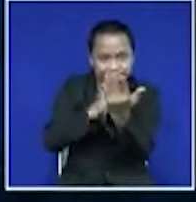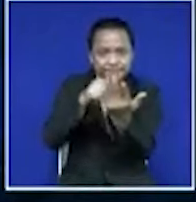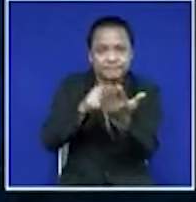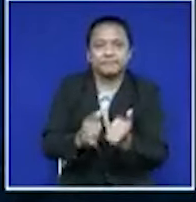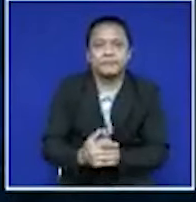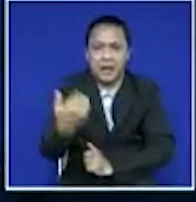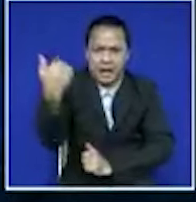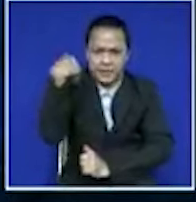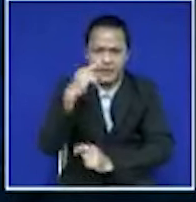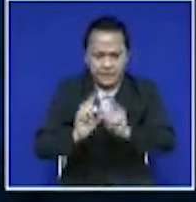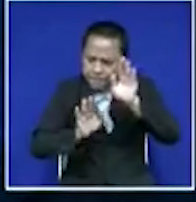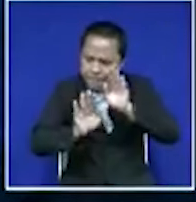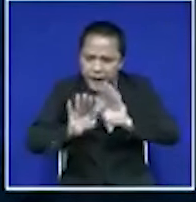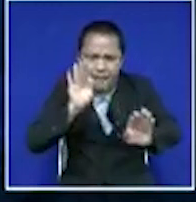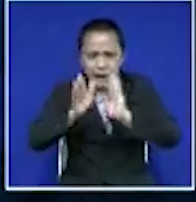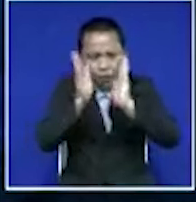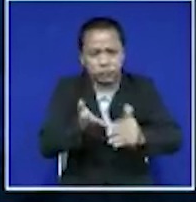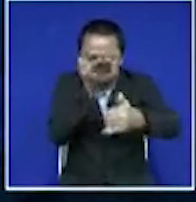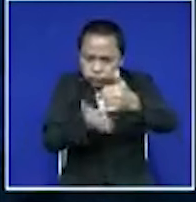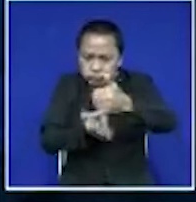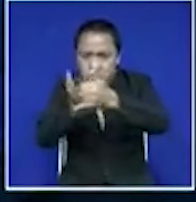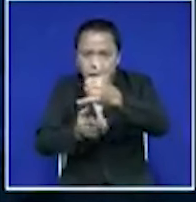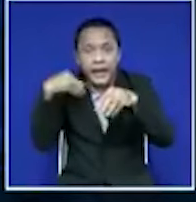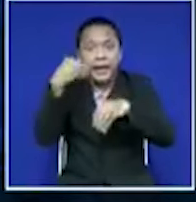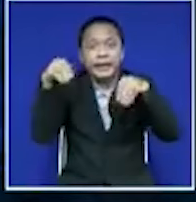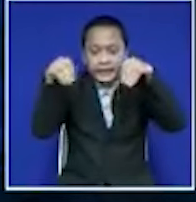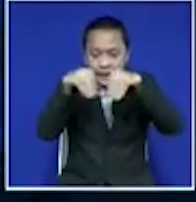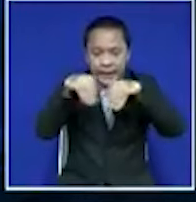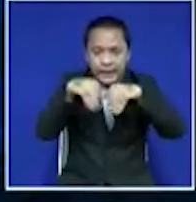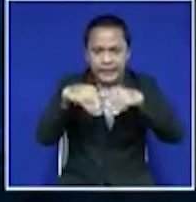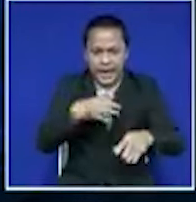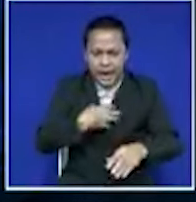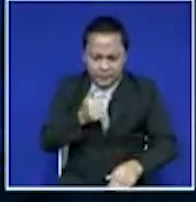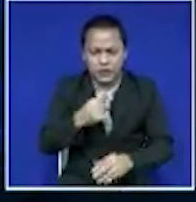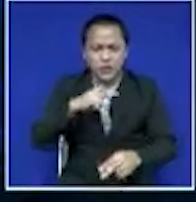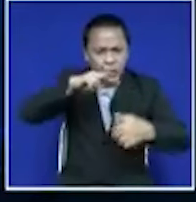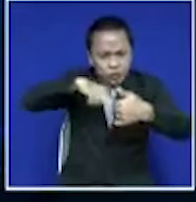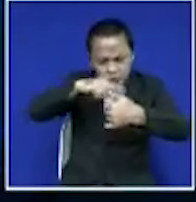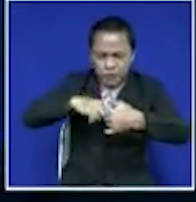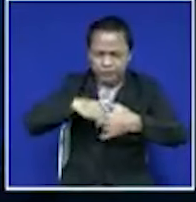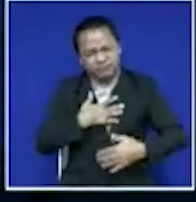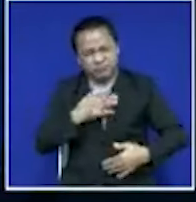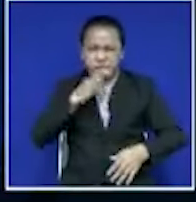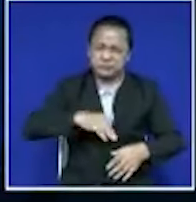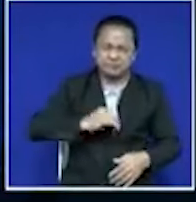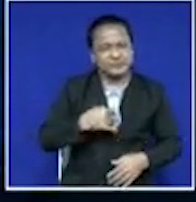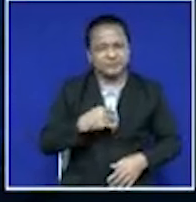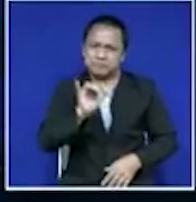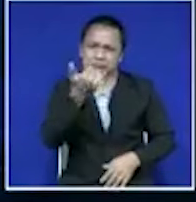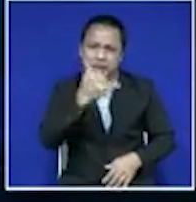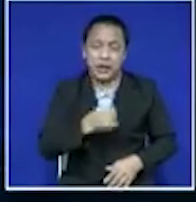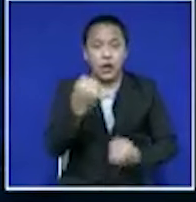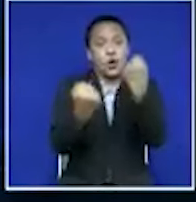จะมีการประมาณการตัวบุคคลนั้นใครที่อยู่ใกล้ๆอยากจะเข้าไปตรวจจะเห็นร